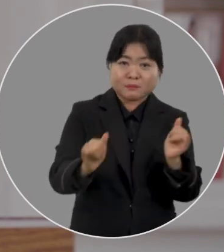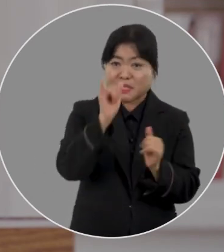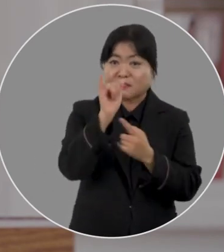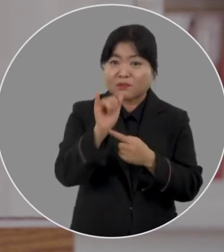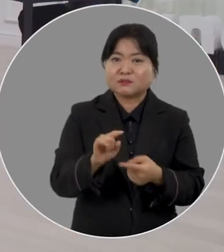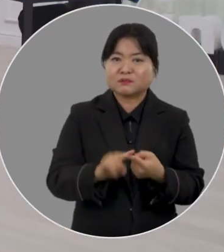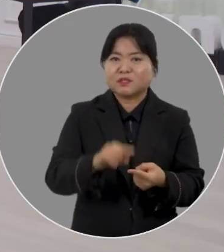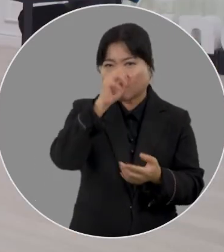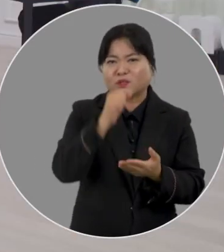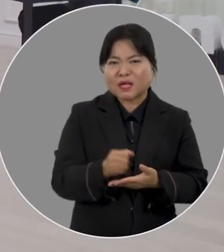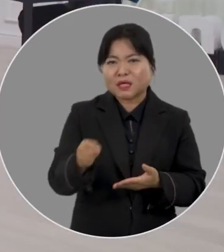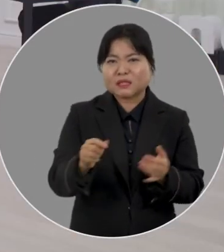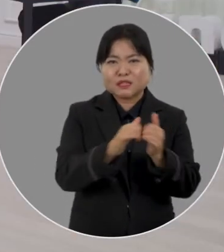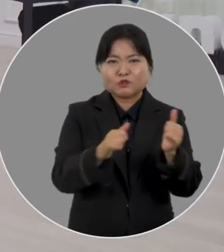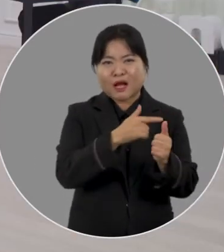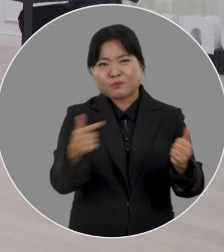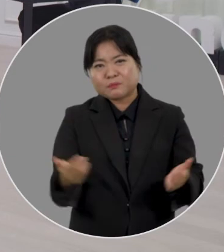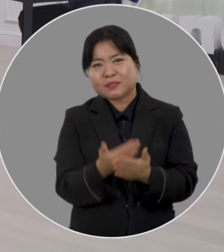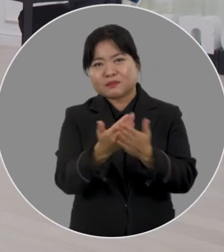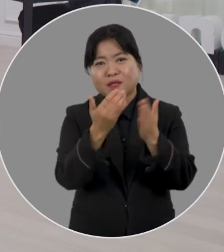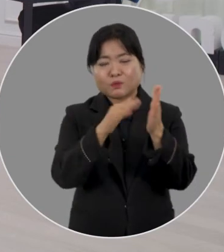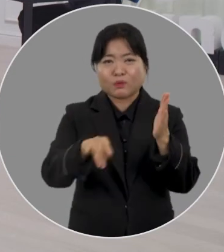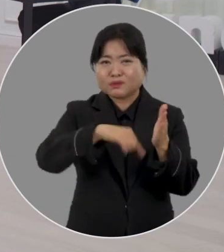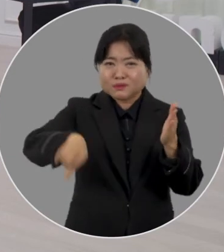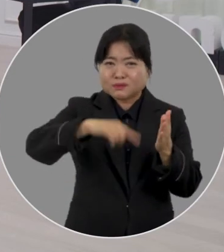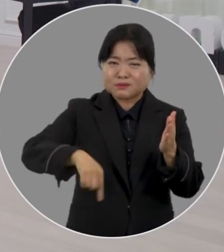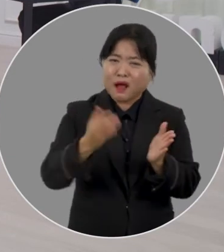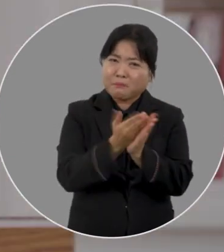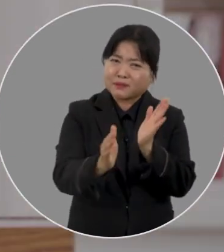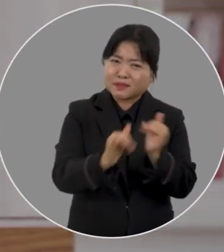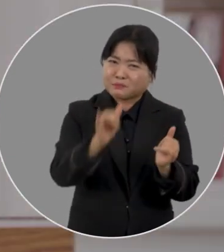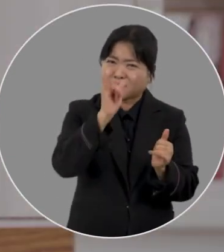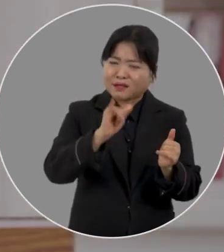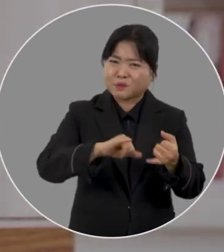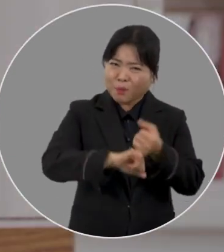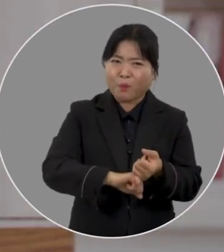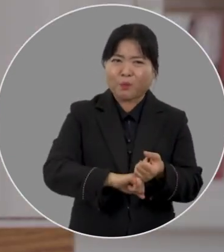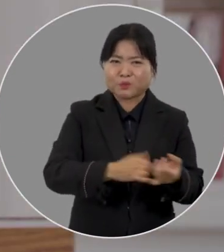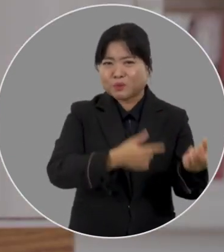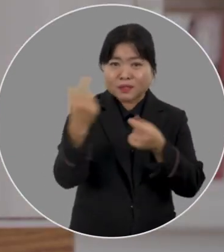것은 정상이고 그렇죠. 인류가 아무리 발달해도 이 구도는 바뀌지 않을 거다. 그렇다면 자기